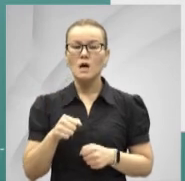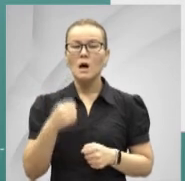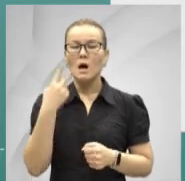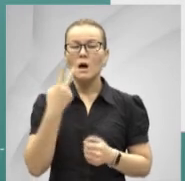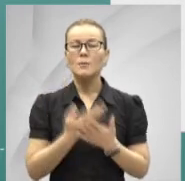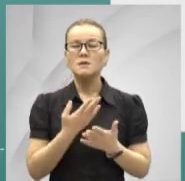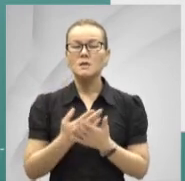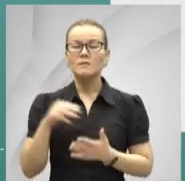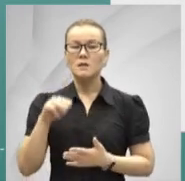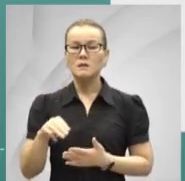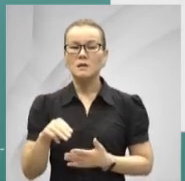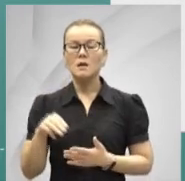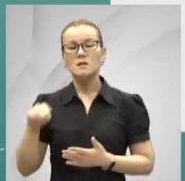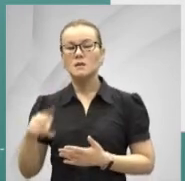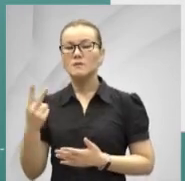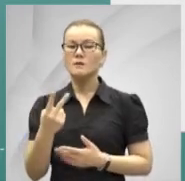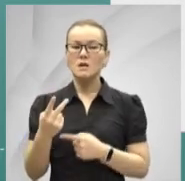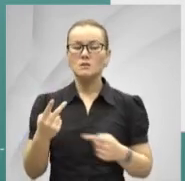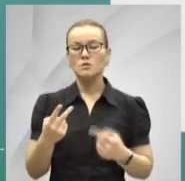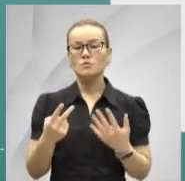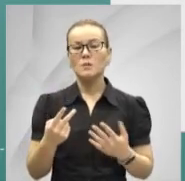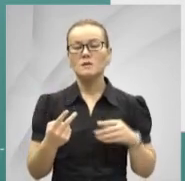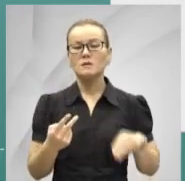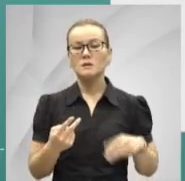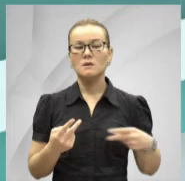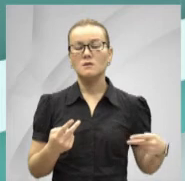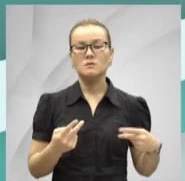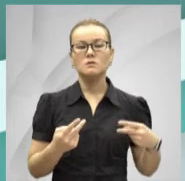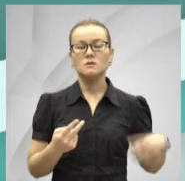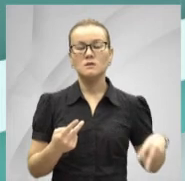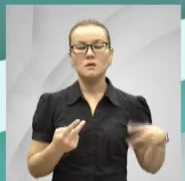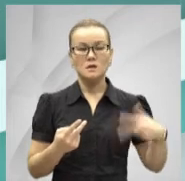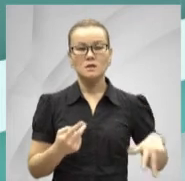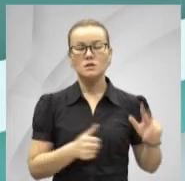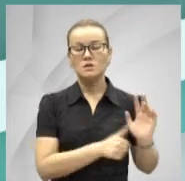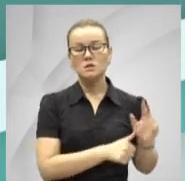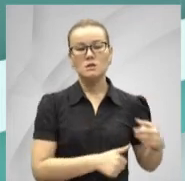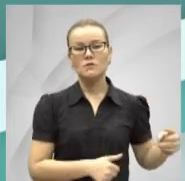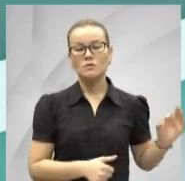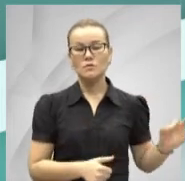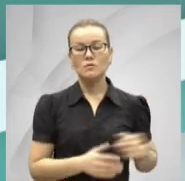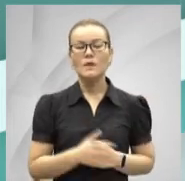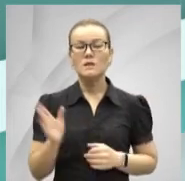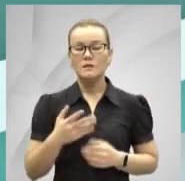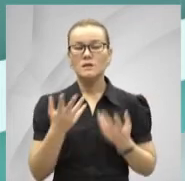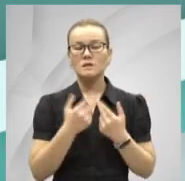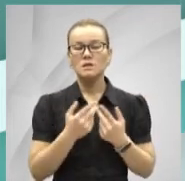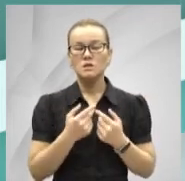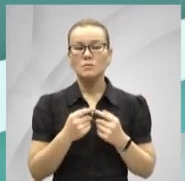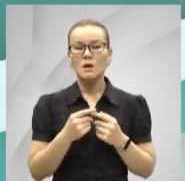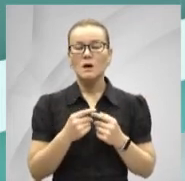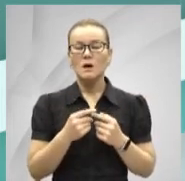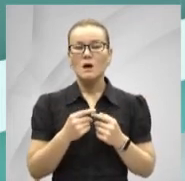квадрате минус 5t минус 36 равно 0. Давайте теперь с вами решим полученное квадратное